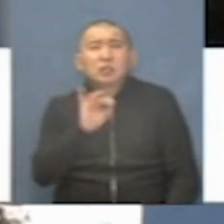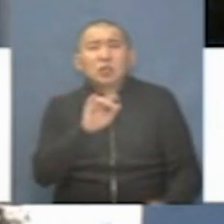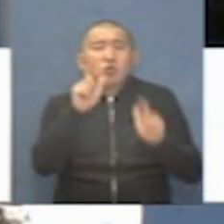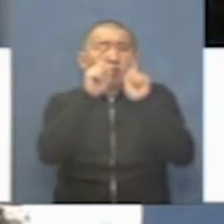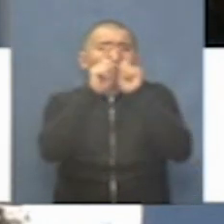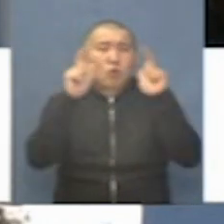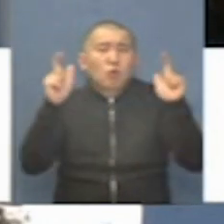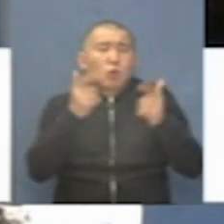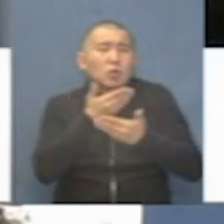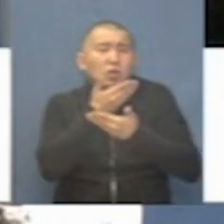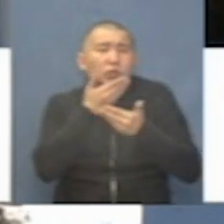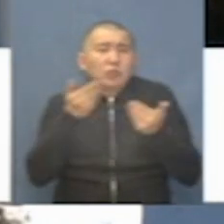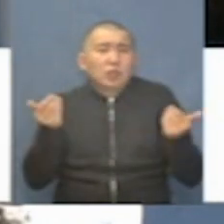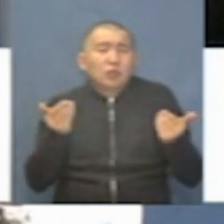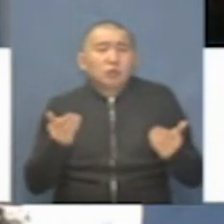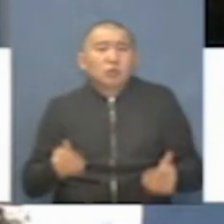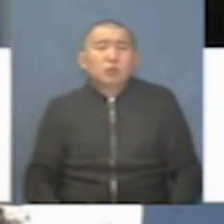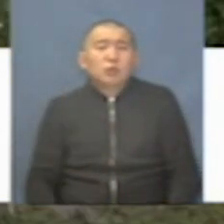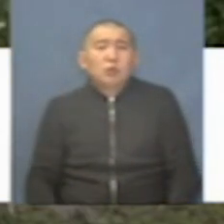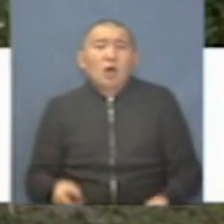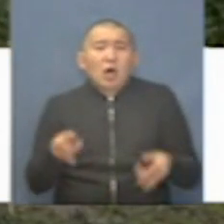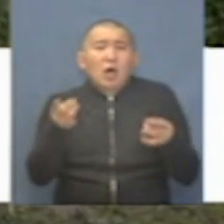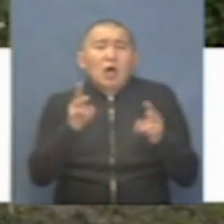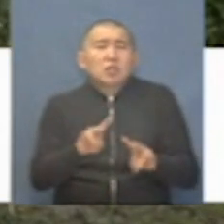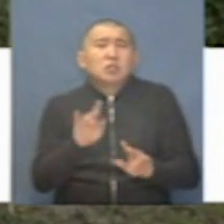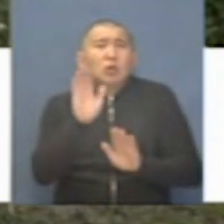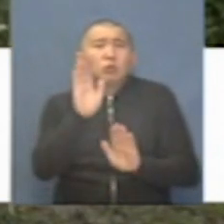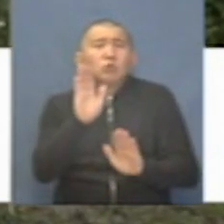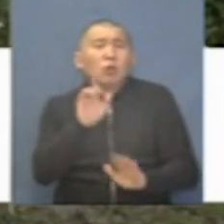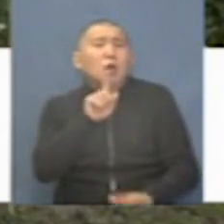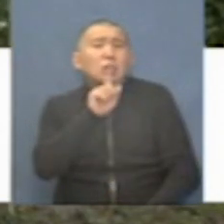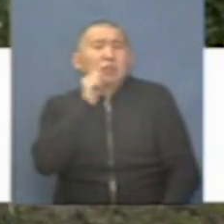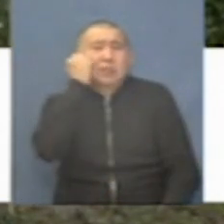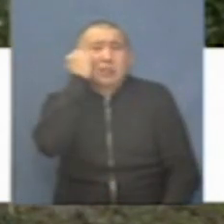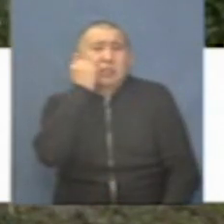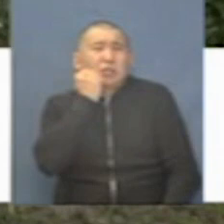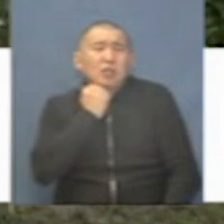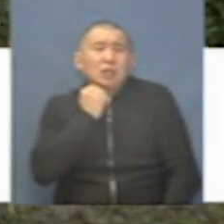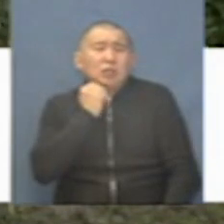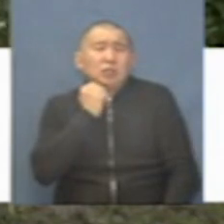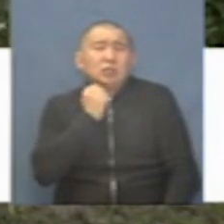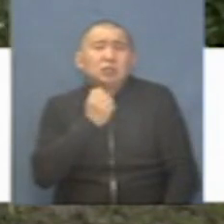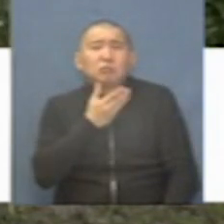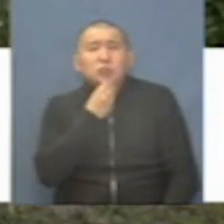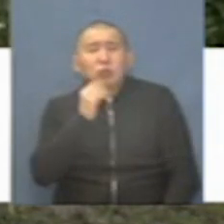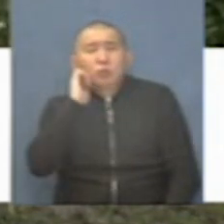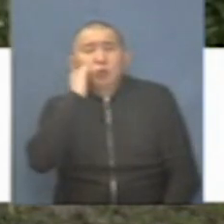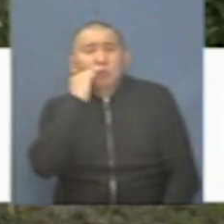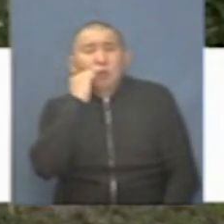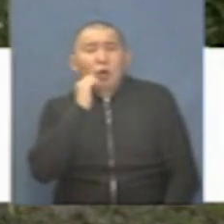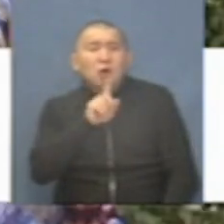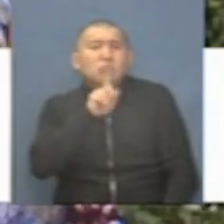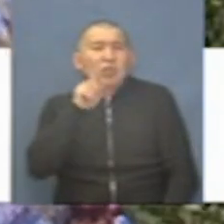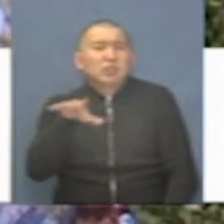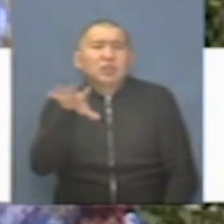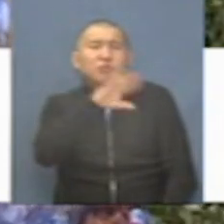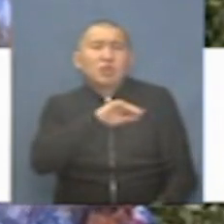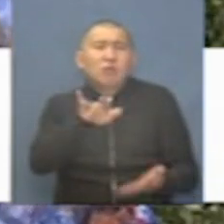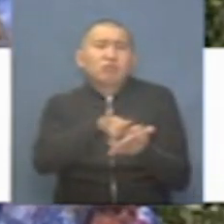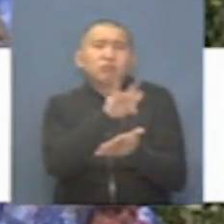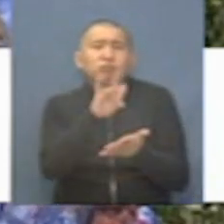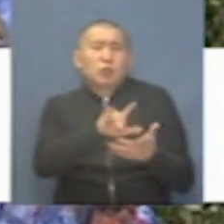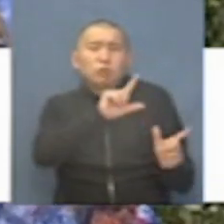оқитын мектепте жоқ. Қайындыда қарттар ғана қалдық, жастардың барлығы кетіп жатыр деп қынжылат тұрғындар. Осы